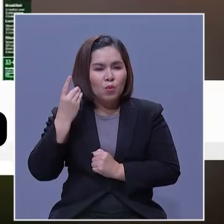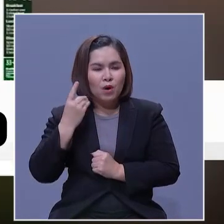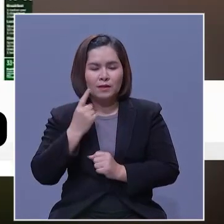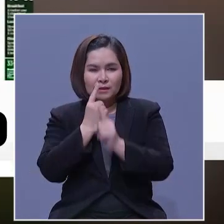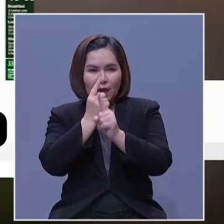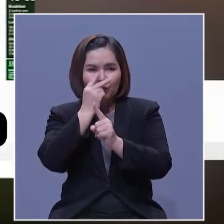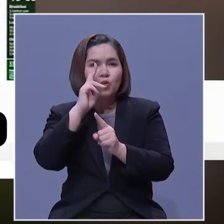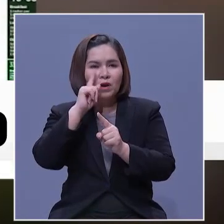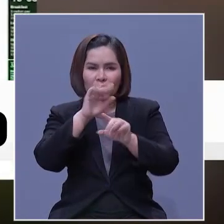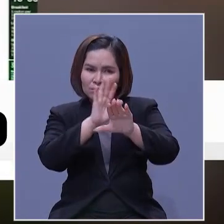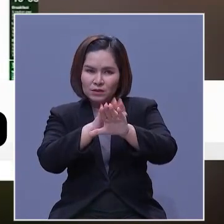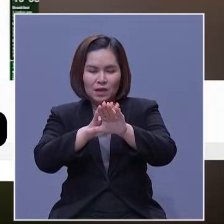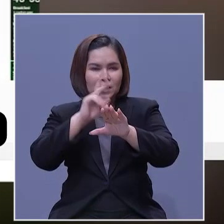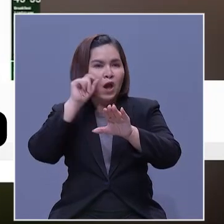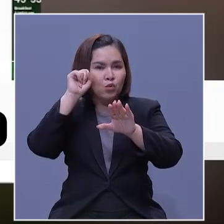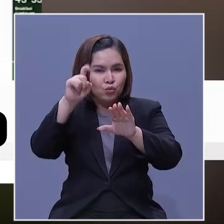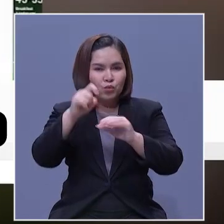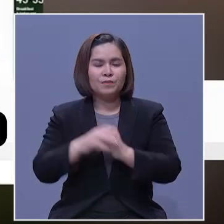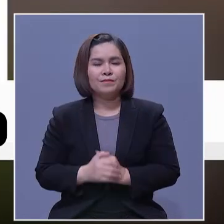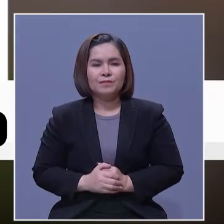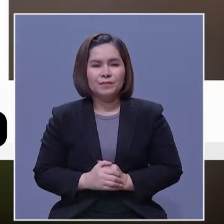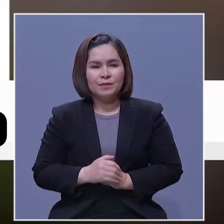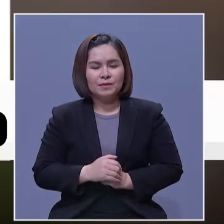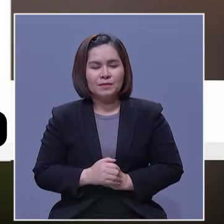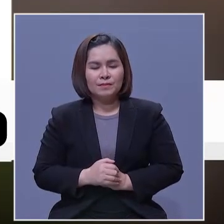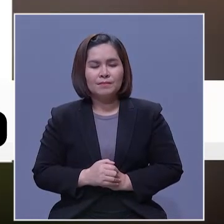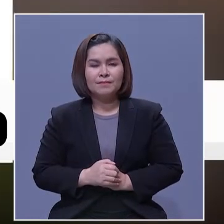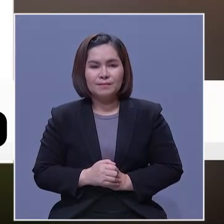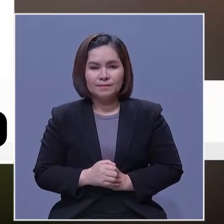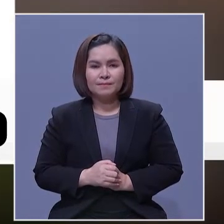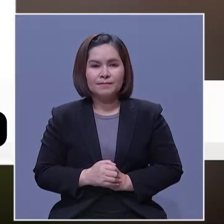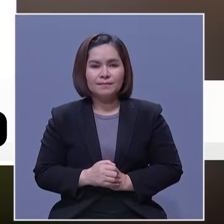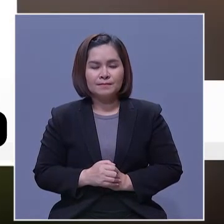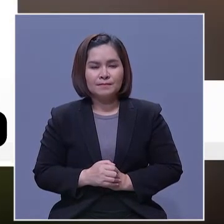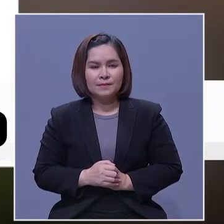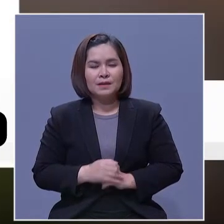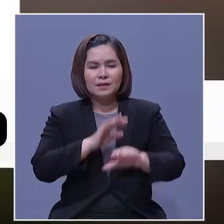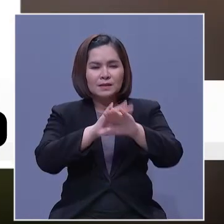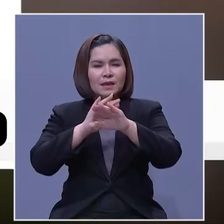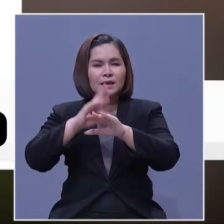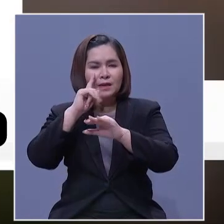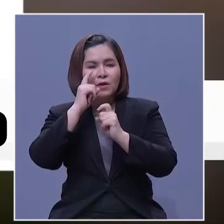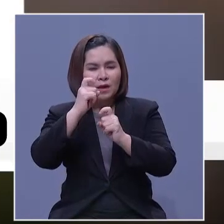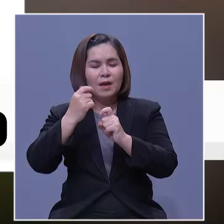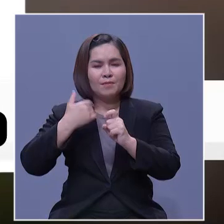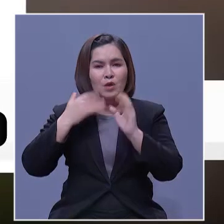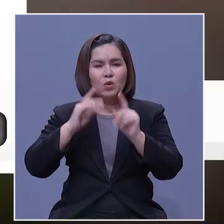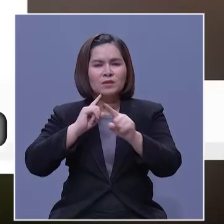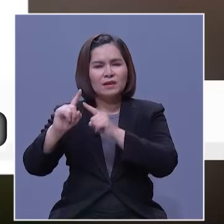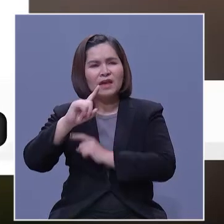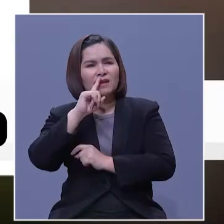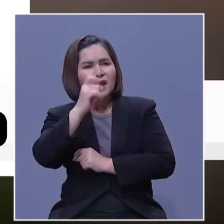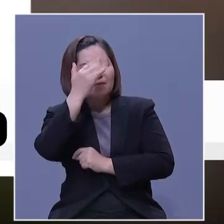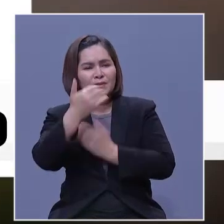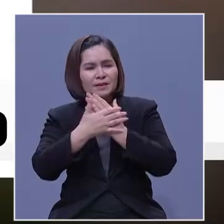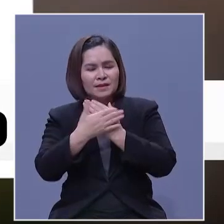จ้งเตือนข่าวนี้เป็น breaking news หลังจากเกิดเหตุไม่นานพูดถึงเรื่องการแจ้งเตือนก็มีหลายคนถามถึงเรื่อง